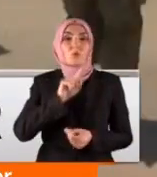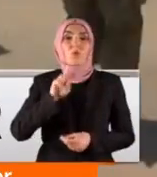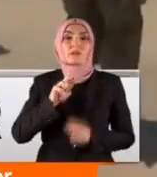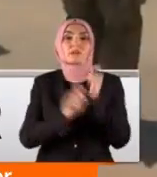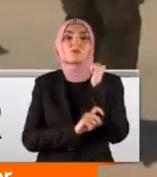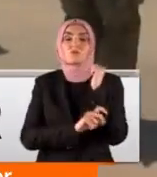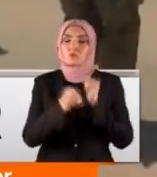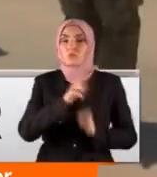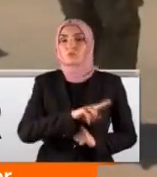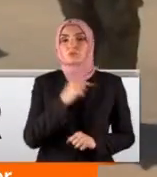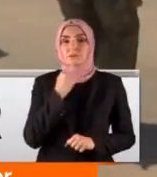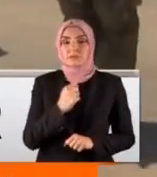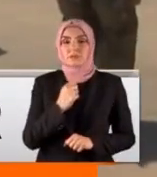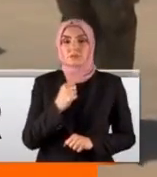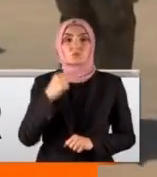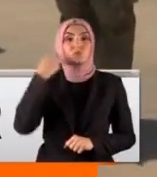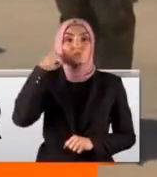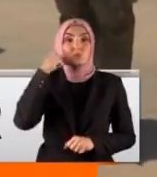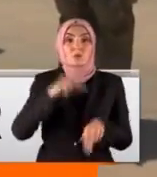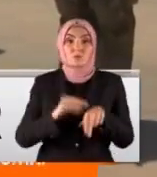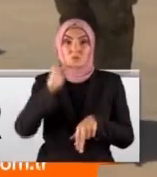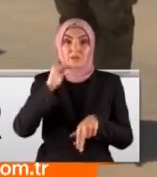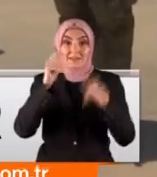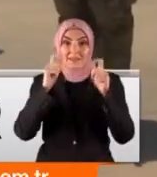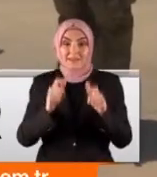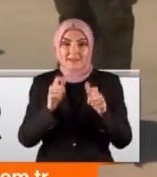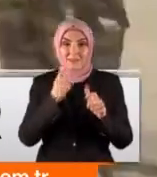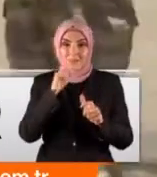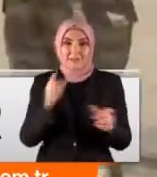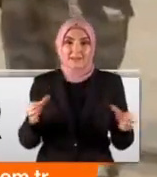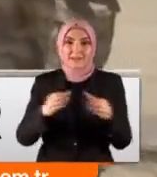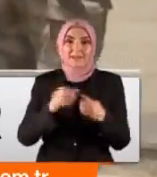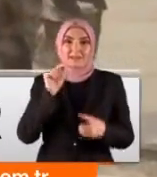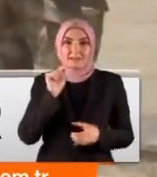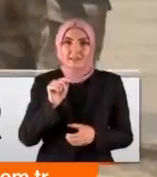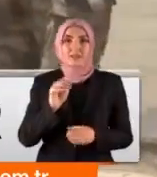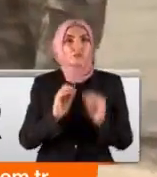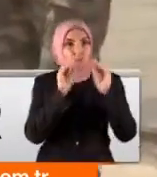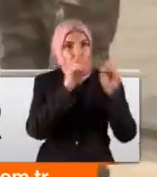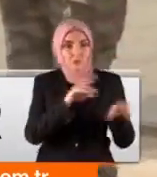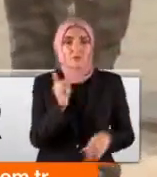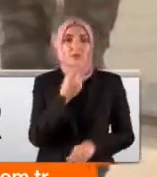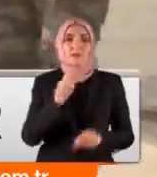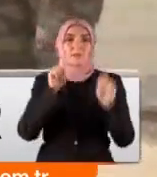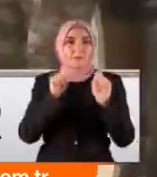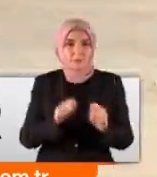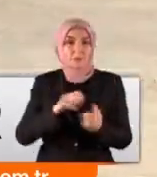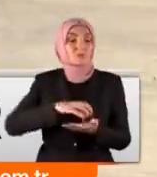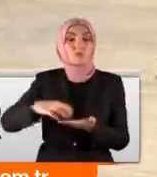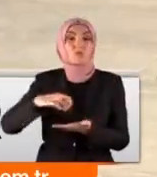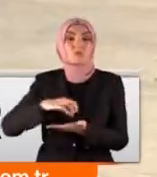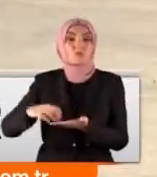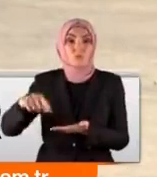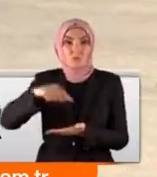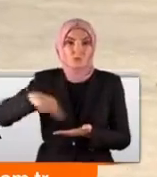arkadaşlar. Suriye'nin kuzeyindeki birliklerin sevk ve idare edildiği 2. Ordu İleri Komuta Yeri ile 6. Mekanize Piyade Tümen